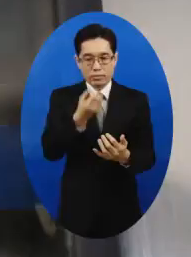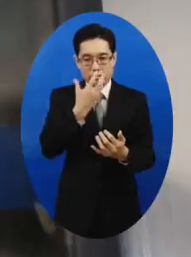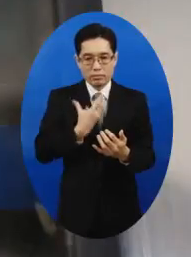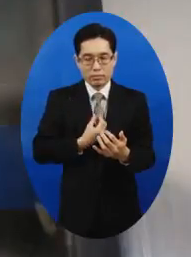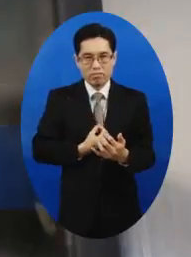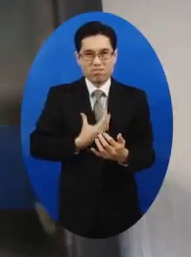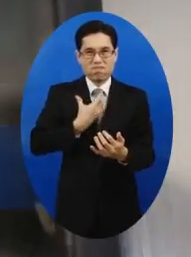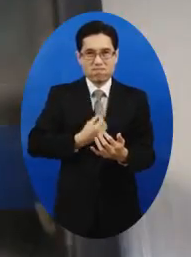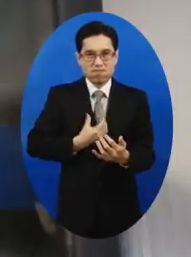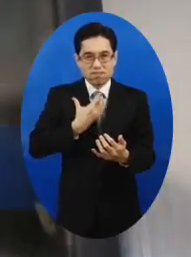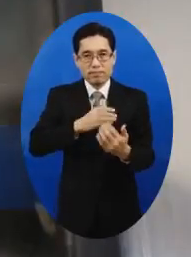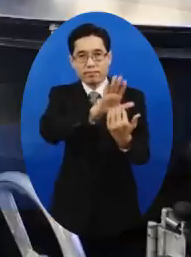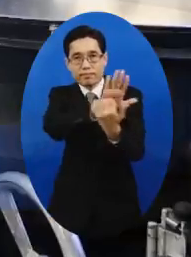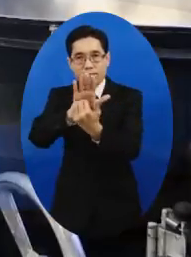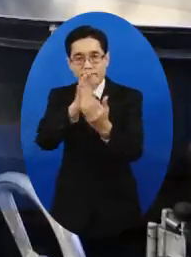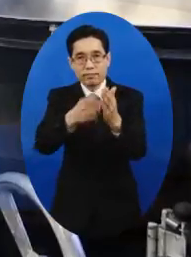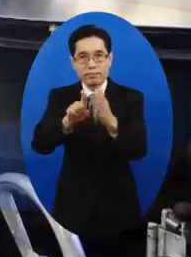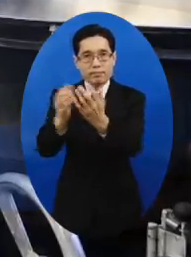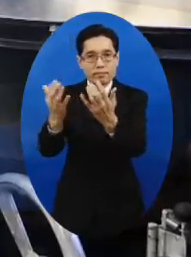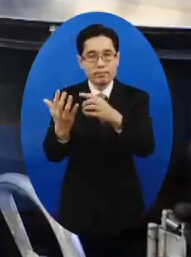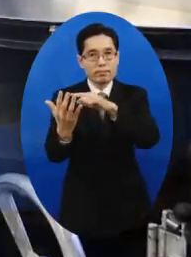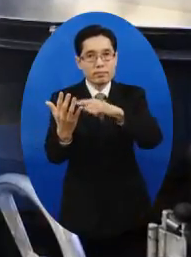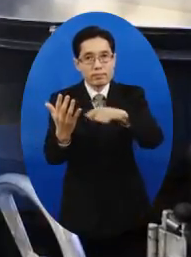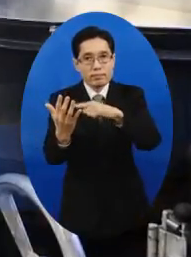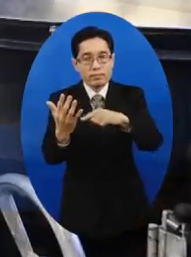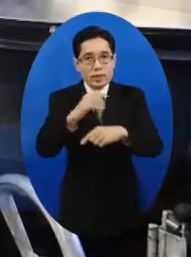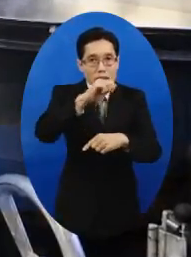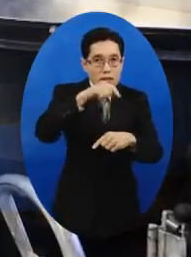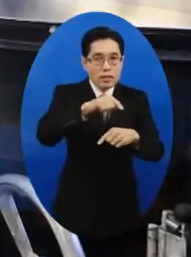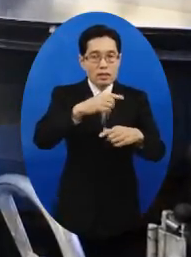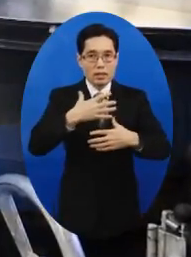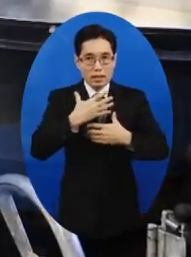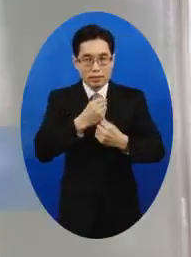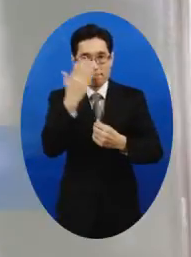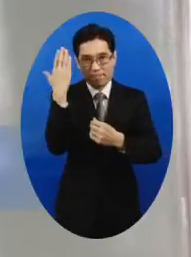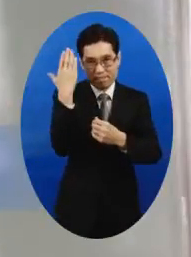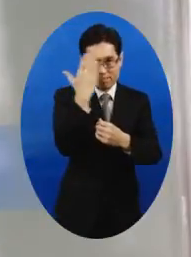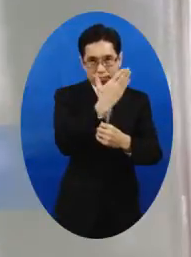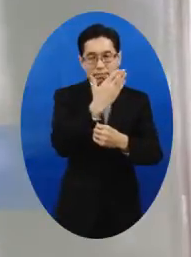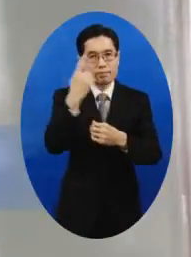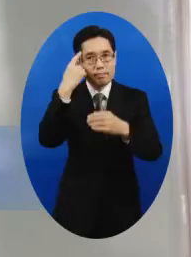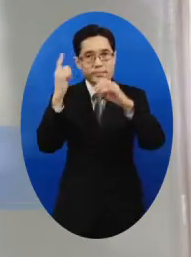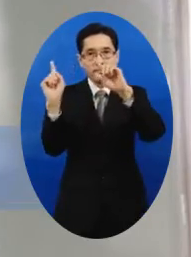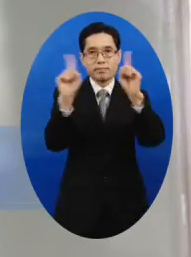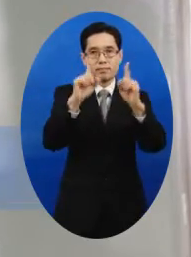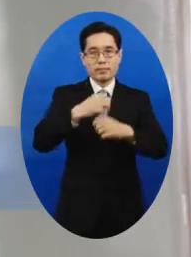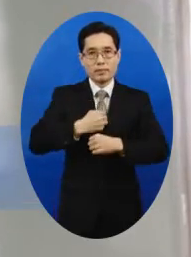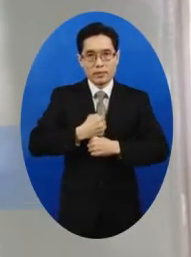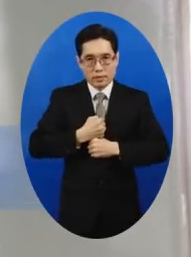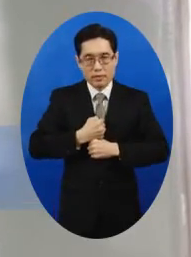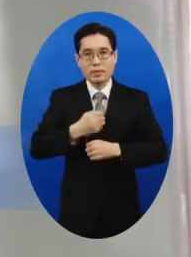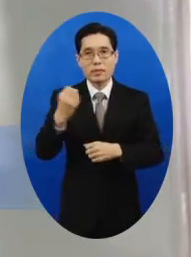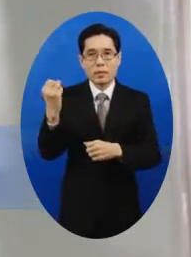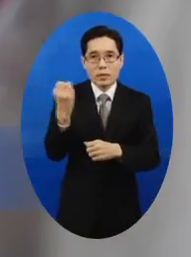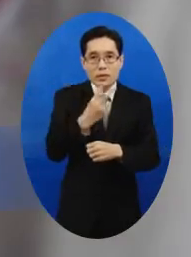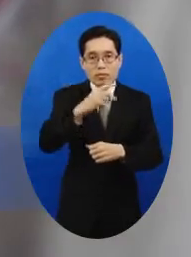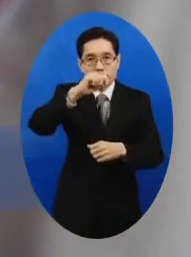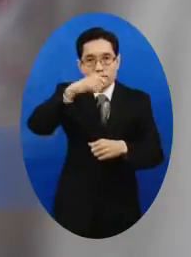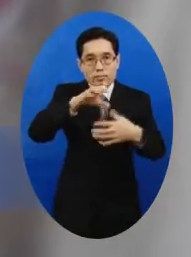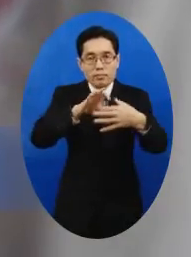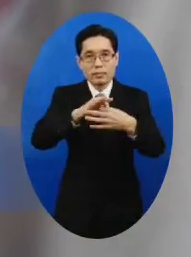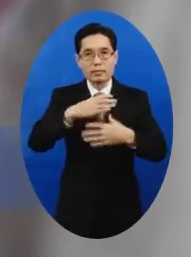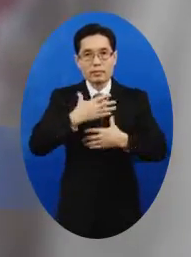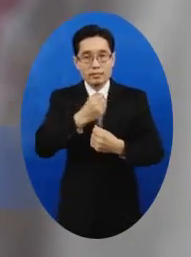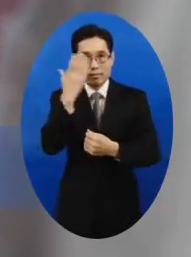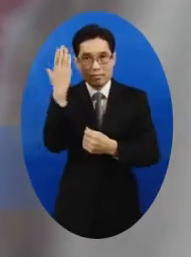특별 교육을 실시하는 등 일선 학교의 급식 위생 안전에 대한 각별한 주의와 경각심을 높이고 급식 위생